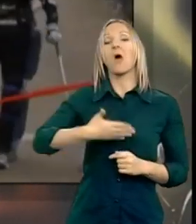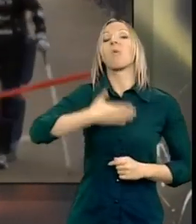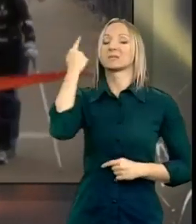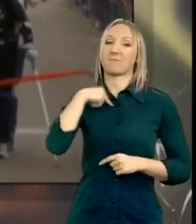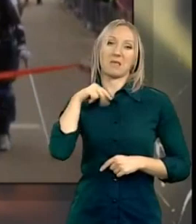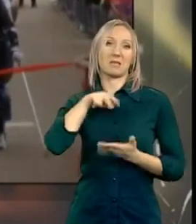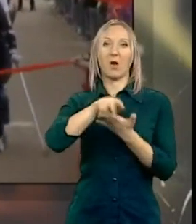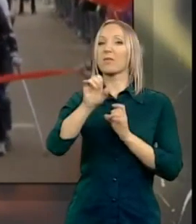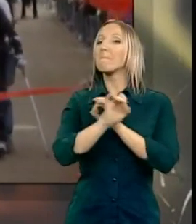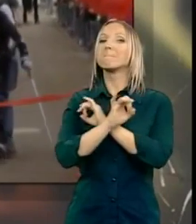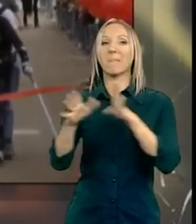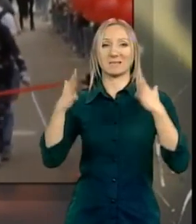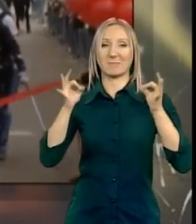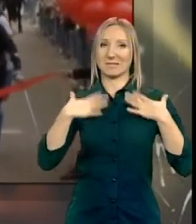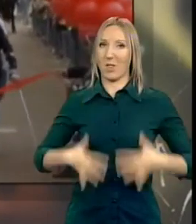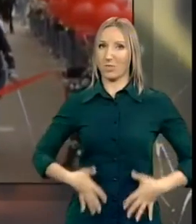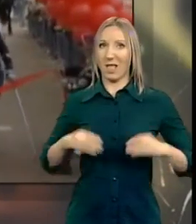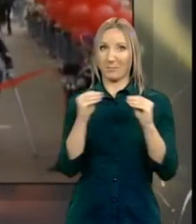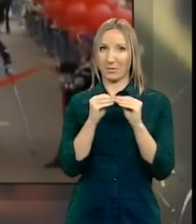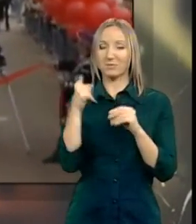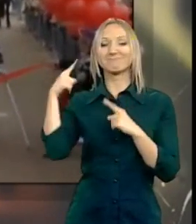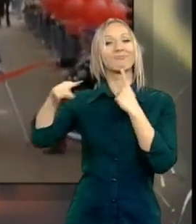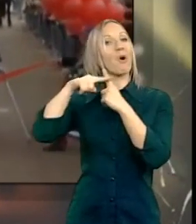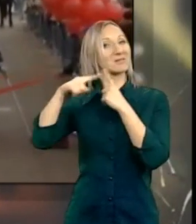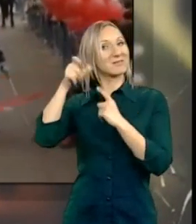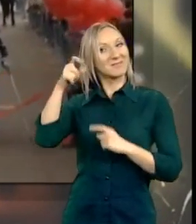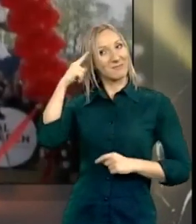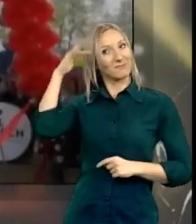hodam i bez bioničkog dela. Optimistična je Lomasova.